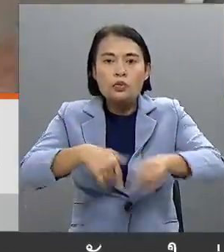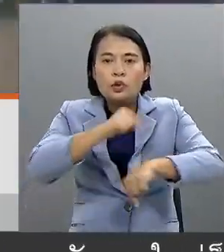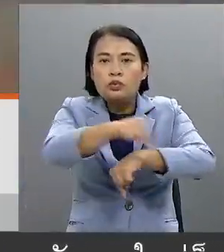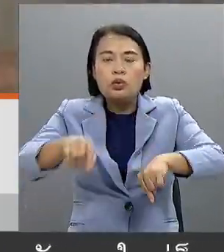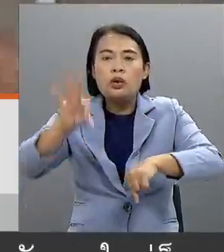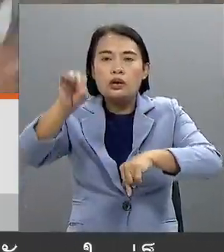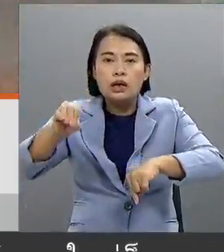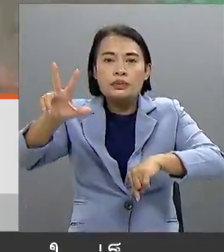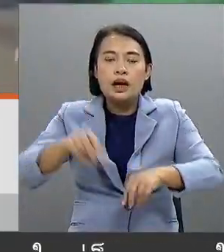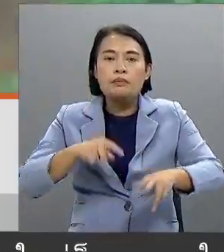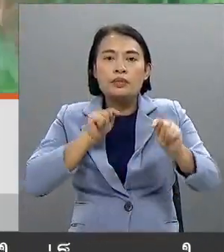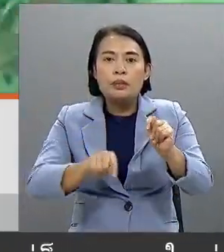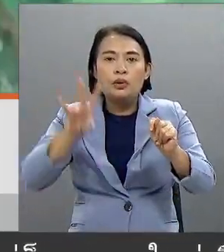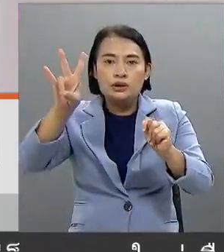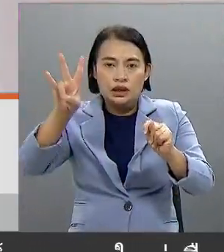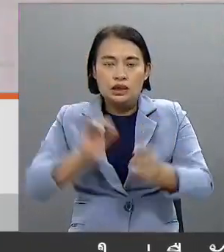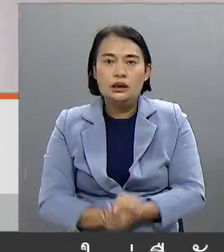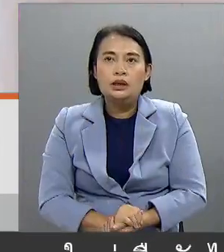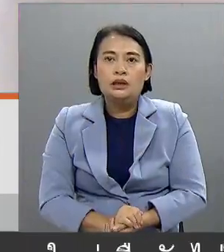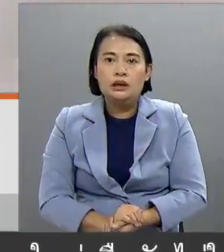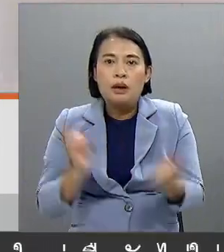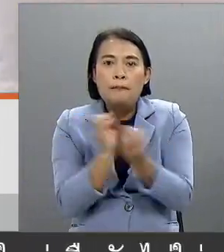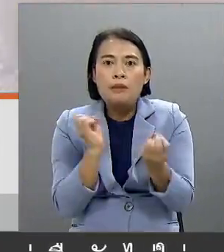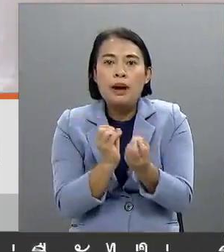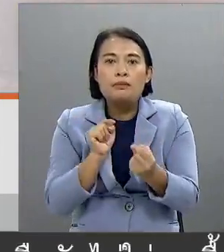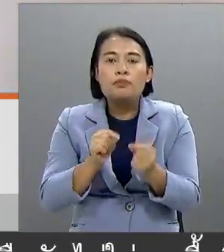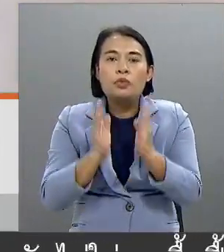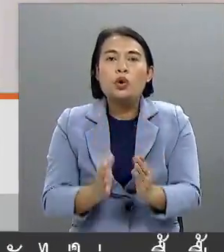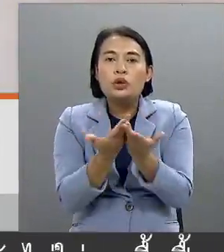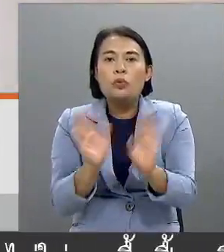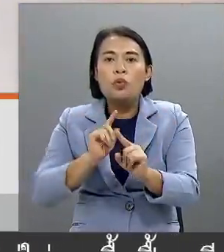มีชาวบ้านได้รับผลกระทบกว่า 10,000 หลัง